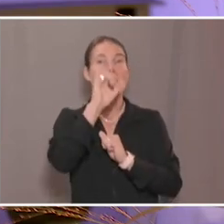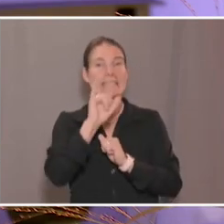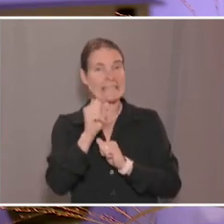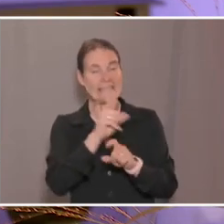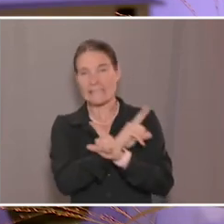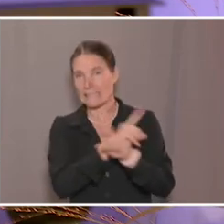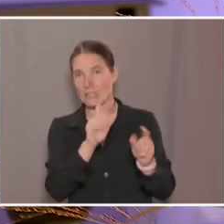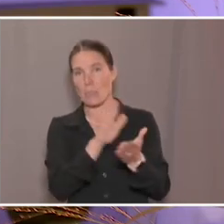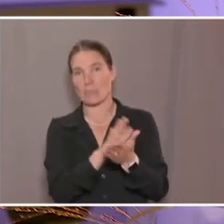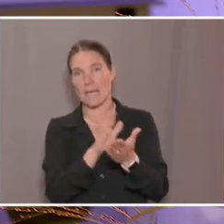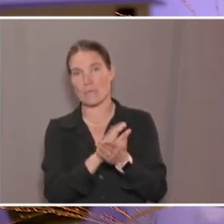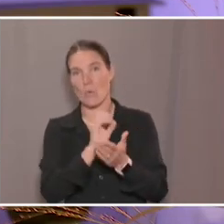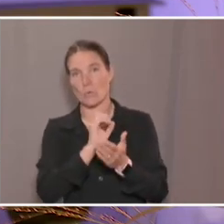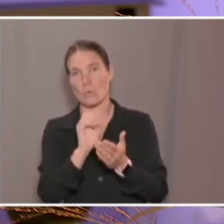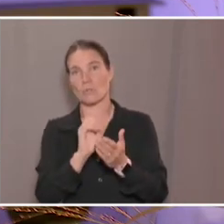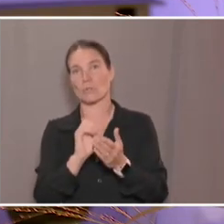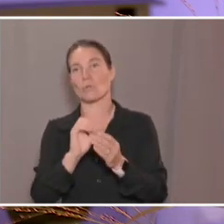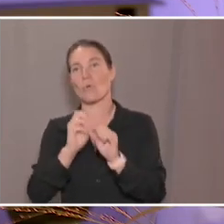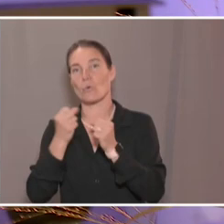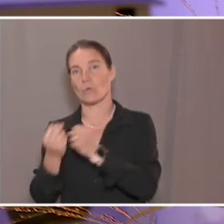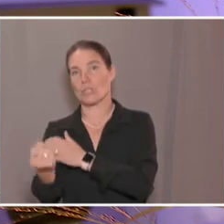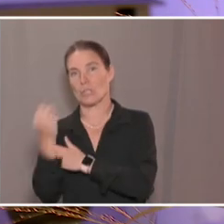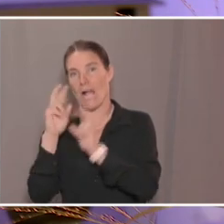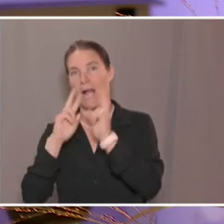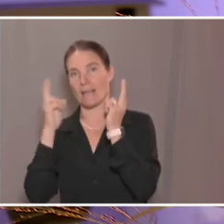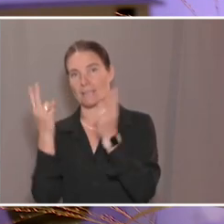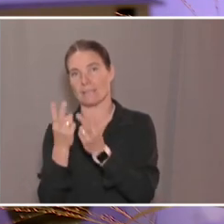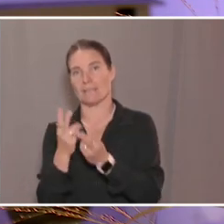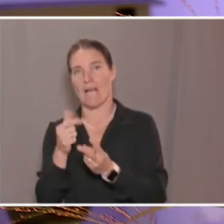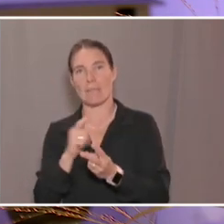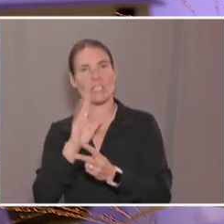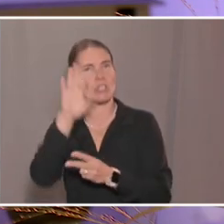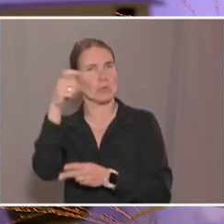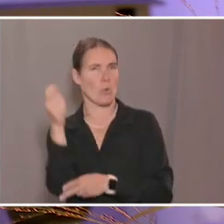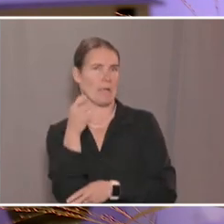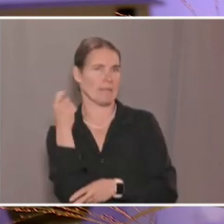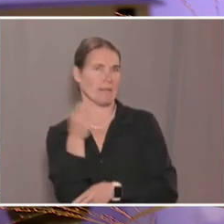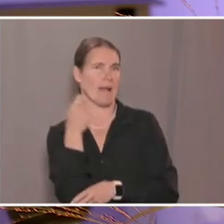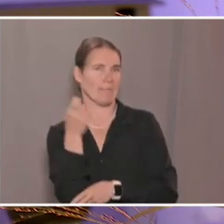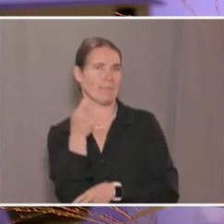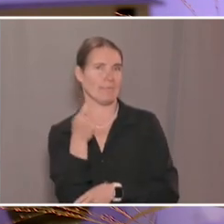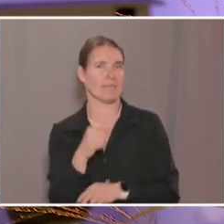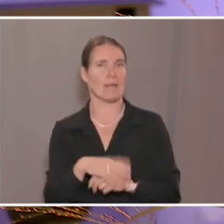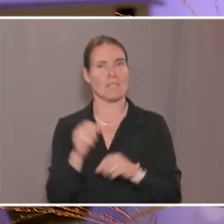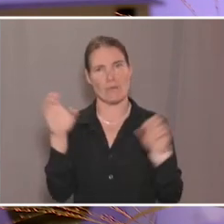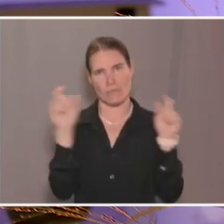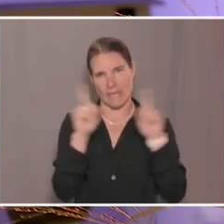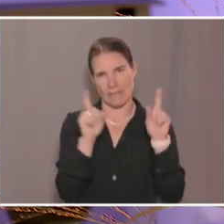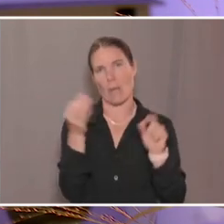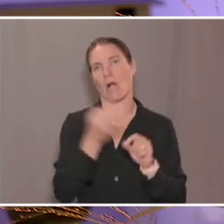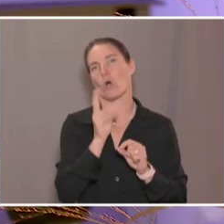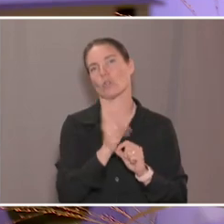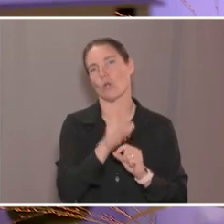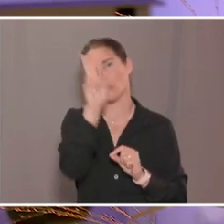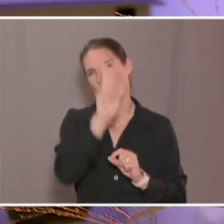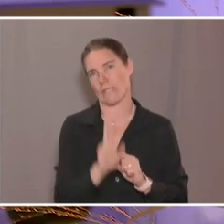Bleibt ökonomisch und ökologisch stark, aber übertreibt es heute nicht mit eurer Geburtstagsfeier. Wir brauchen euch noch.